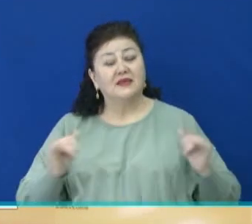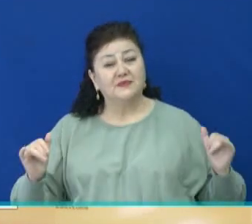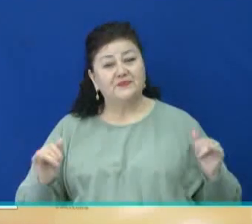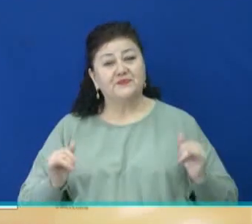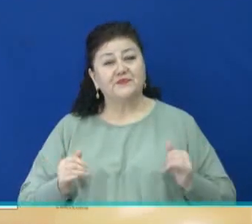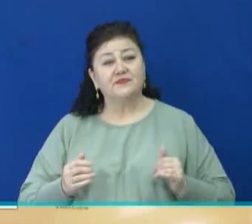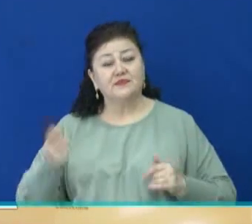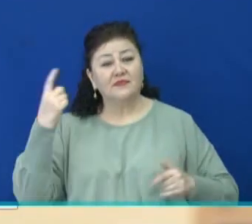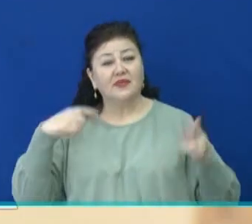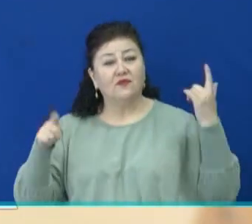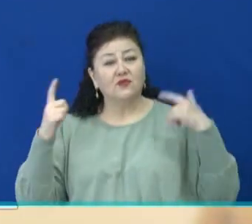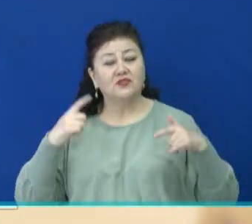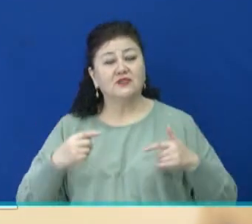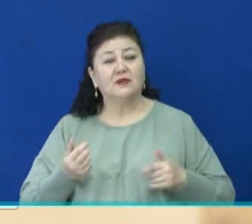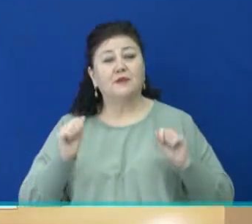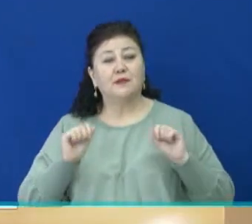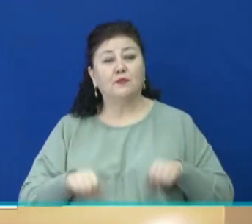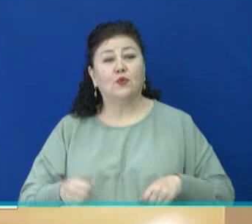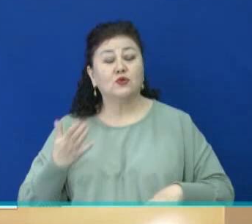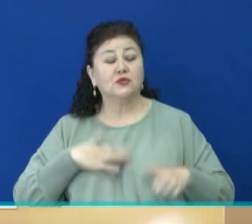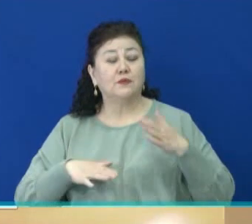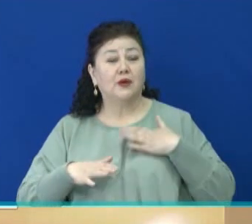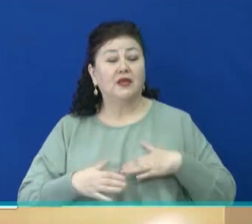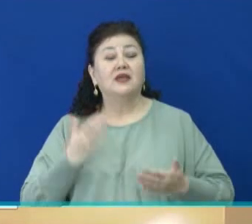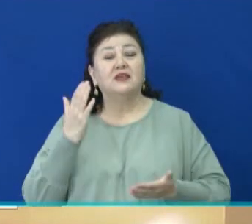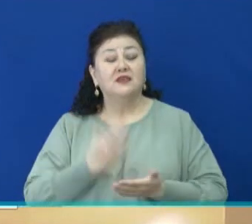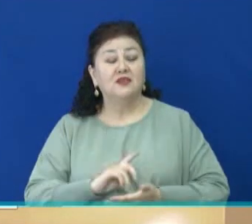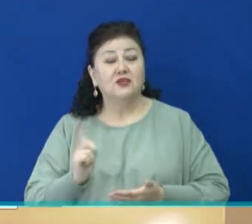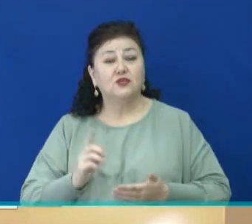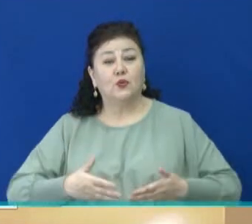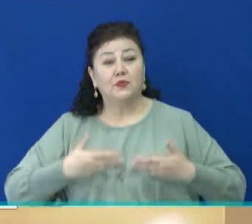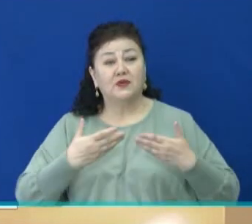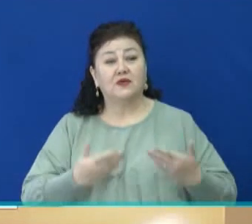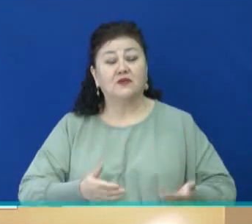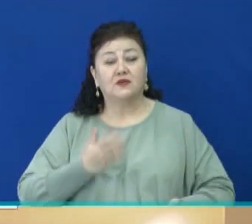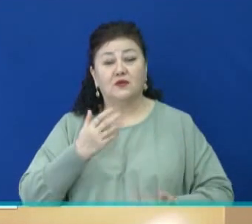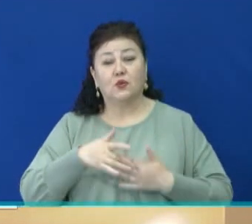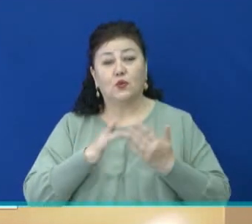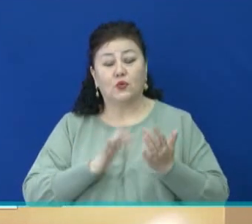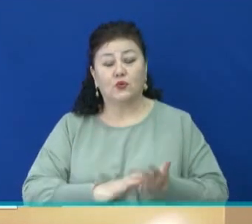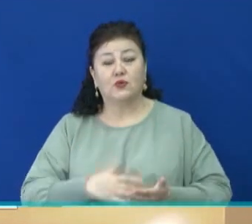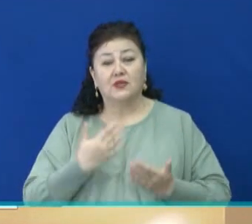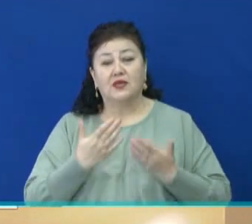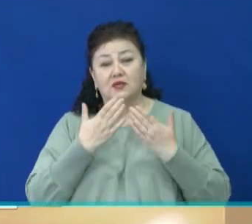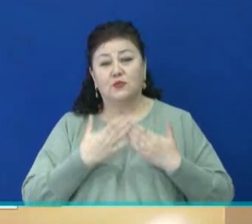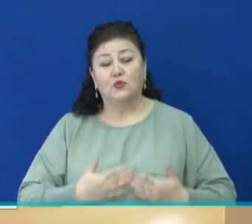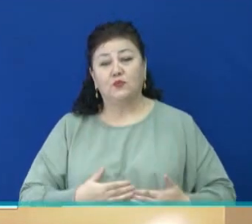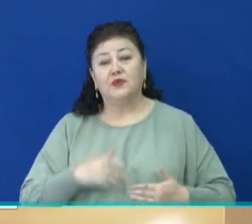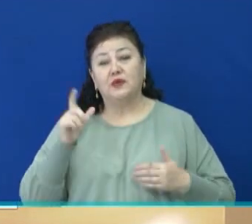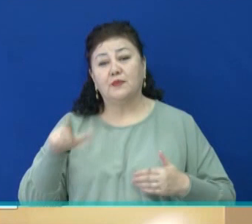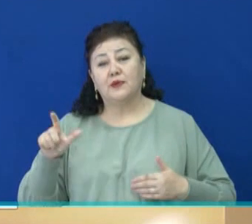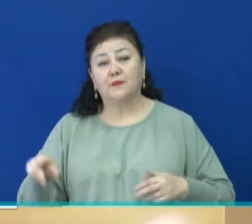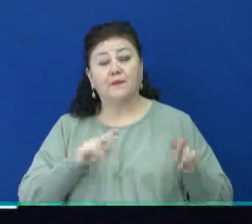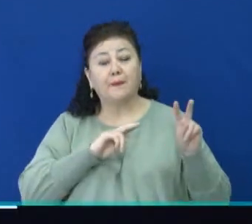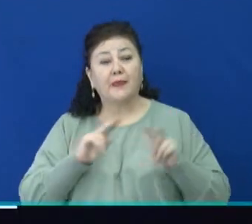развиваться творчески. Мы можем порадовать, нам есть что показать нашему городу, нашим любимым зрителям, всем,